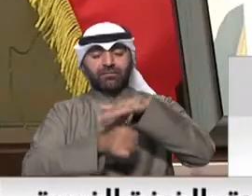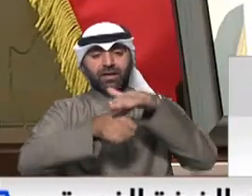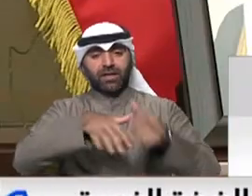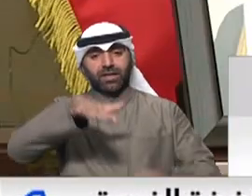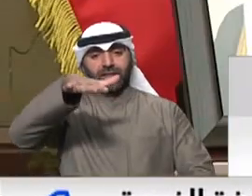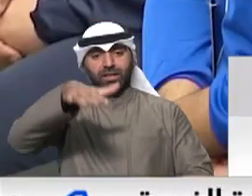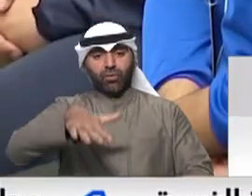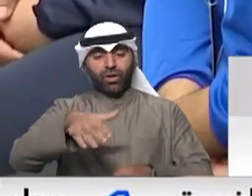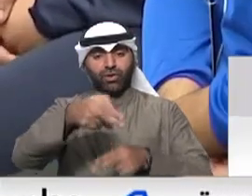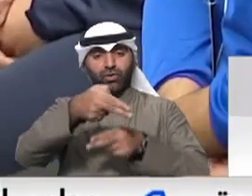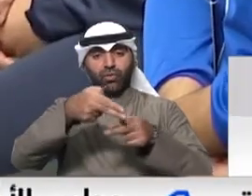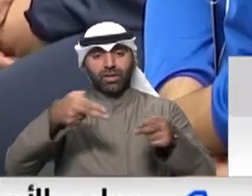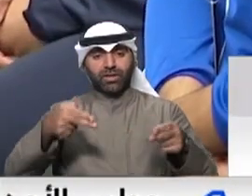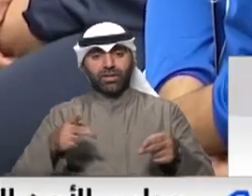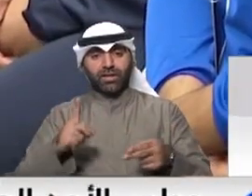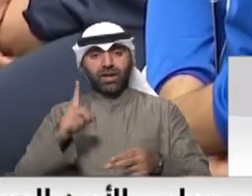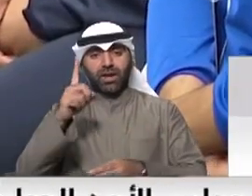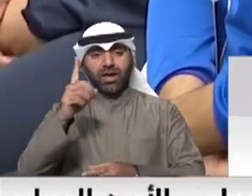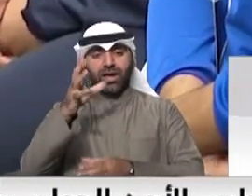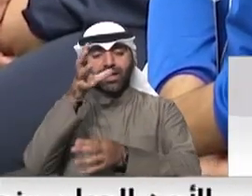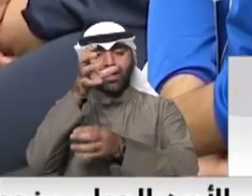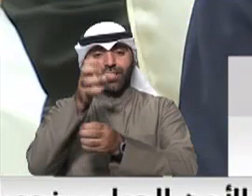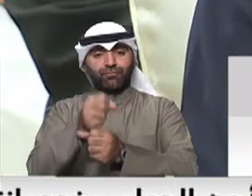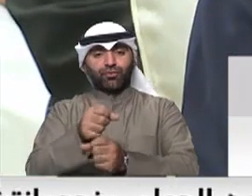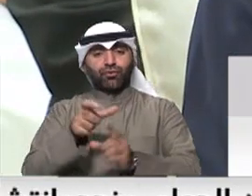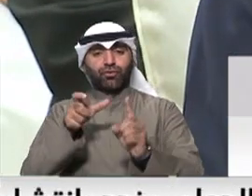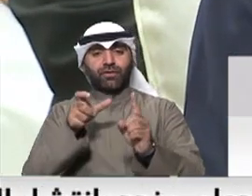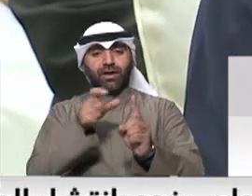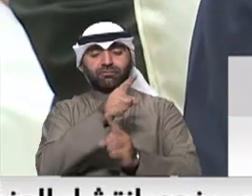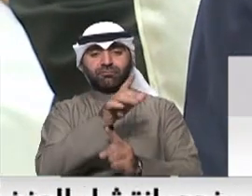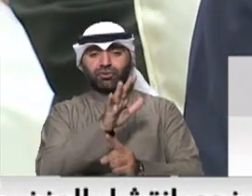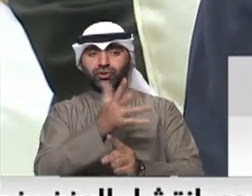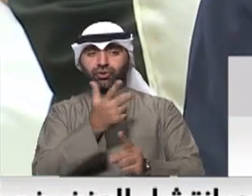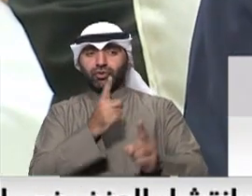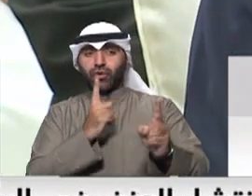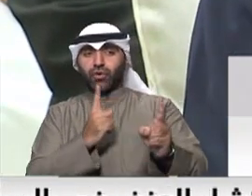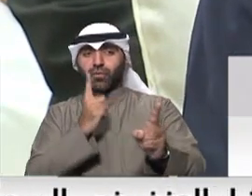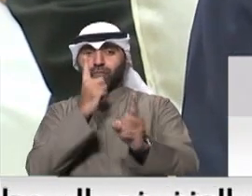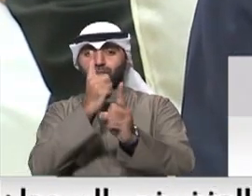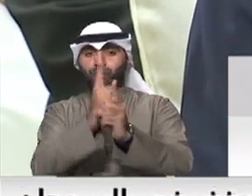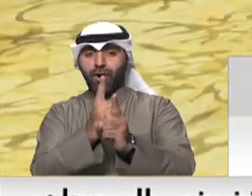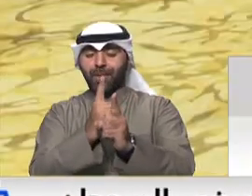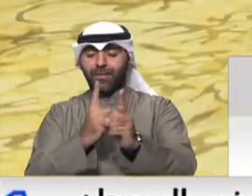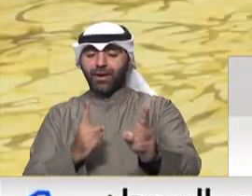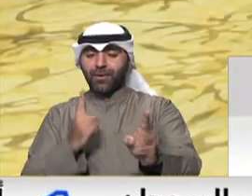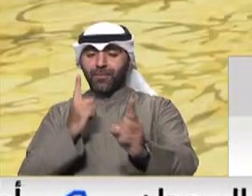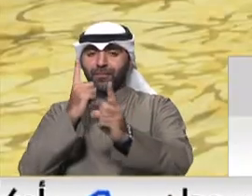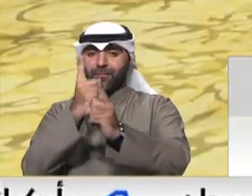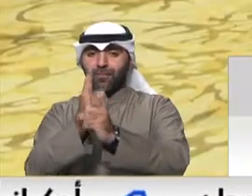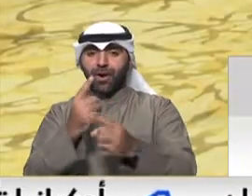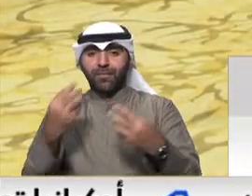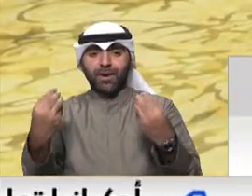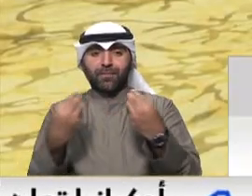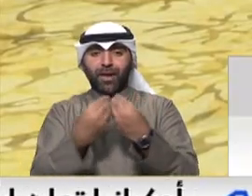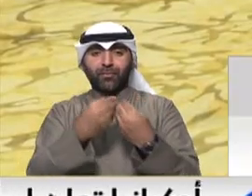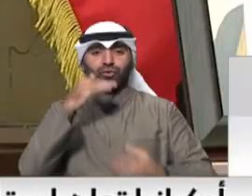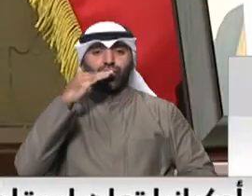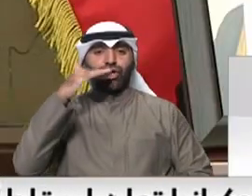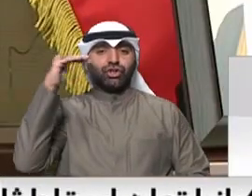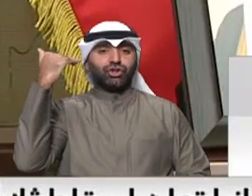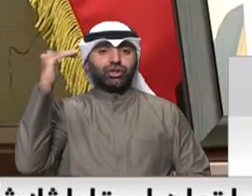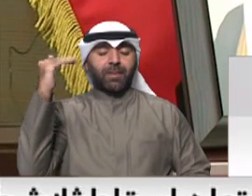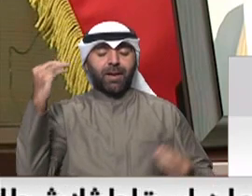ابنائه وحرصه على لقائهم ونصحهم وارشادهم قبل الانجاز وبعده لم يتوقف ولم